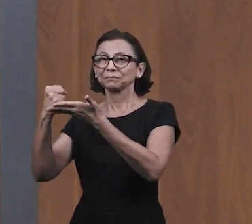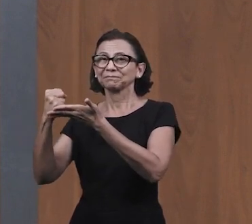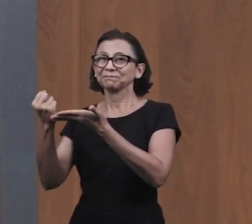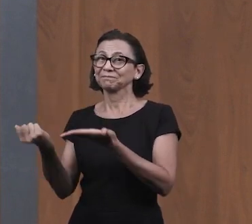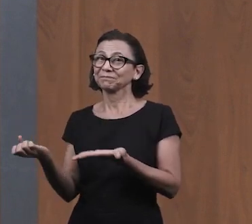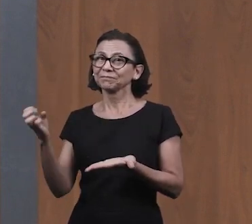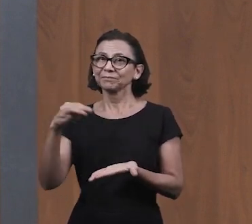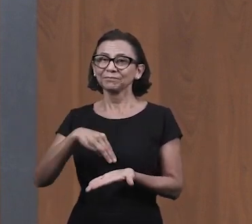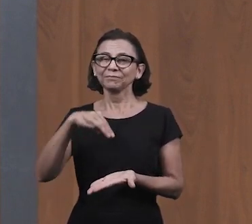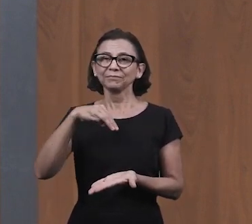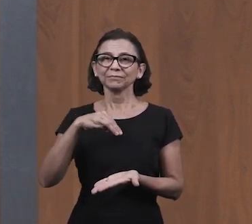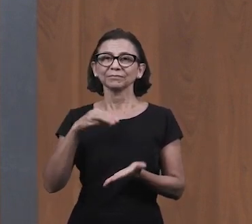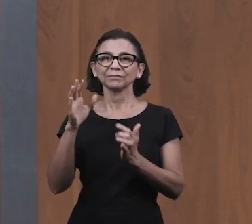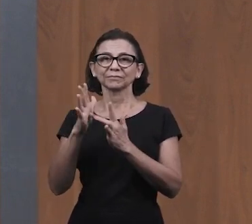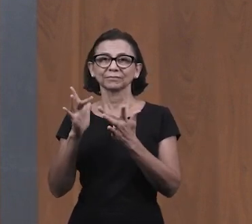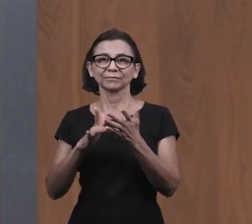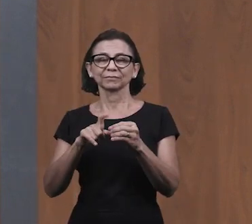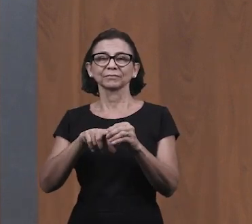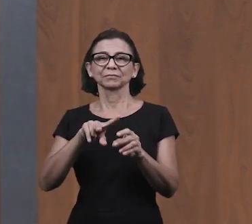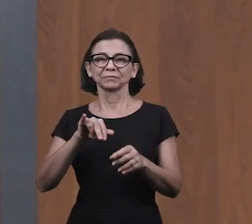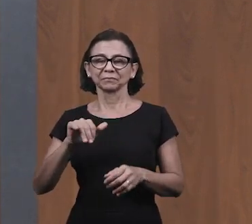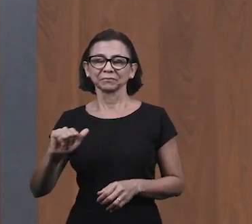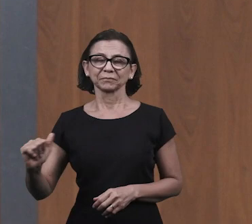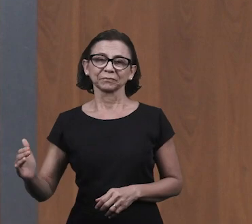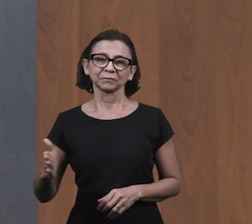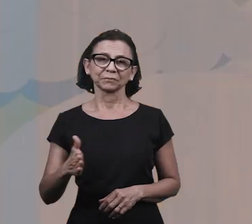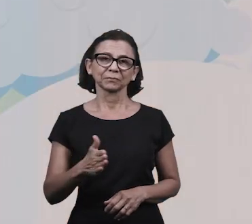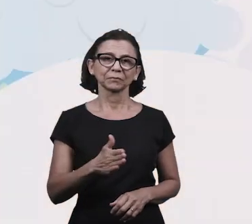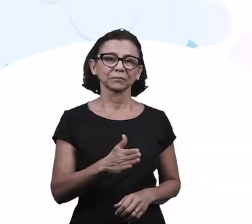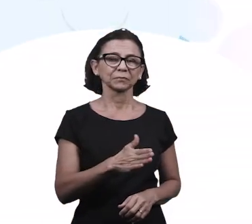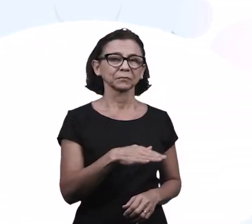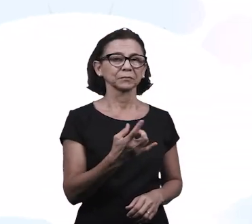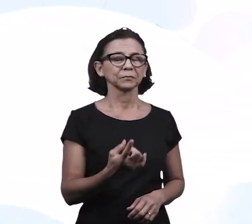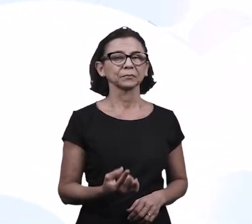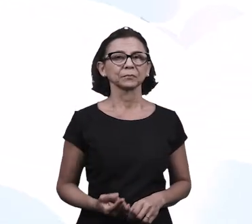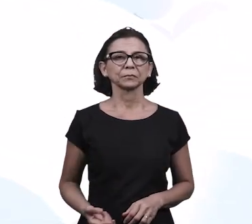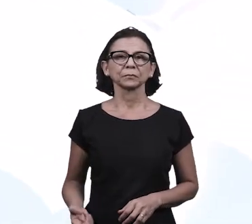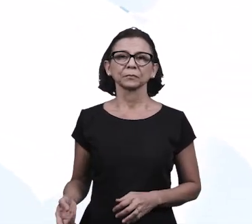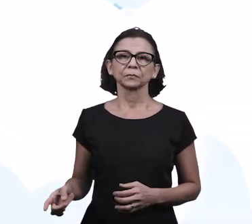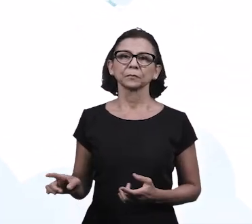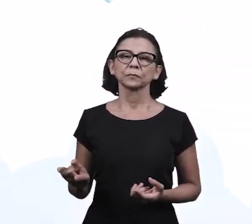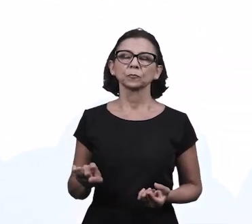Amen. Maranatha, le Seigneur Jésus vient.